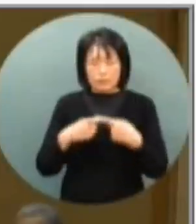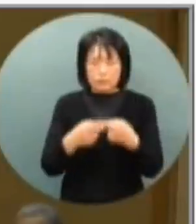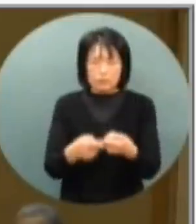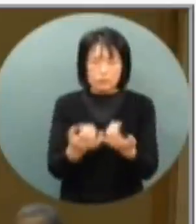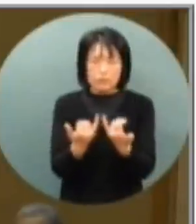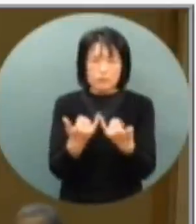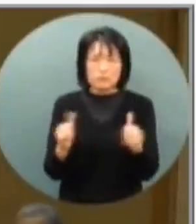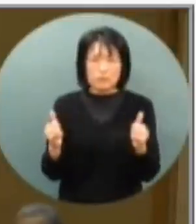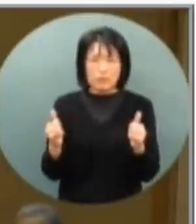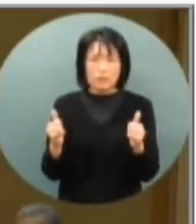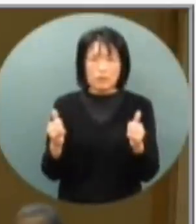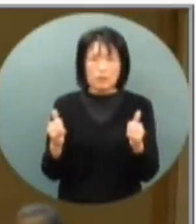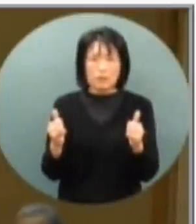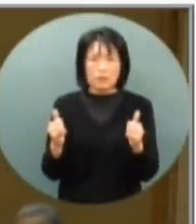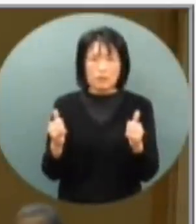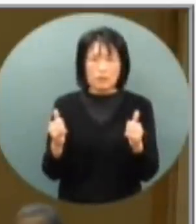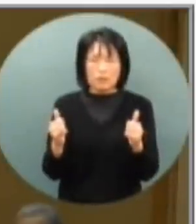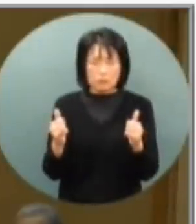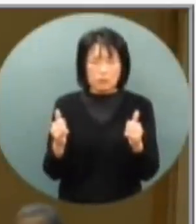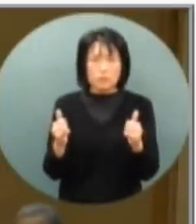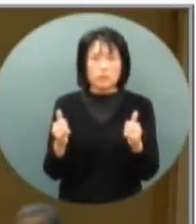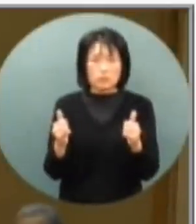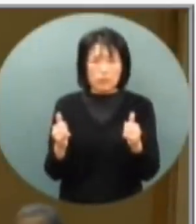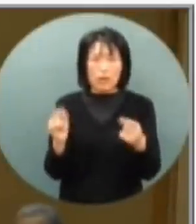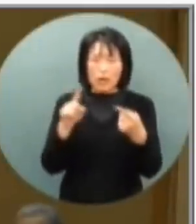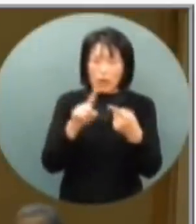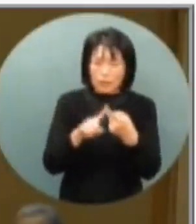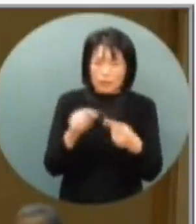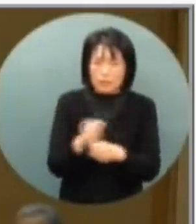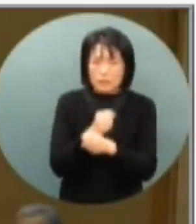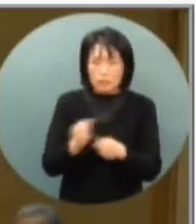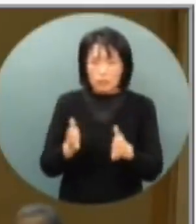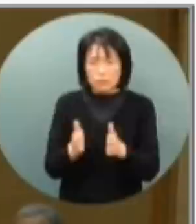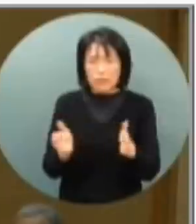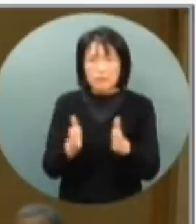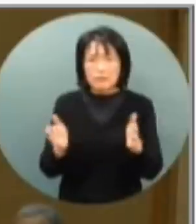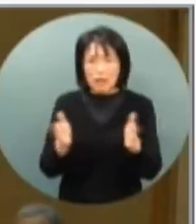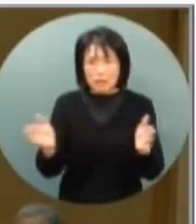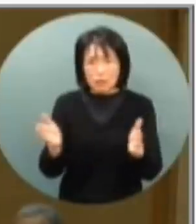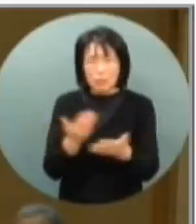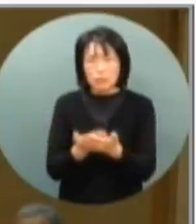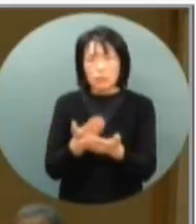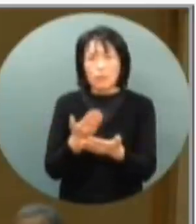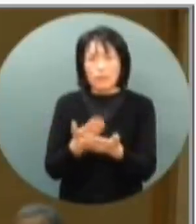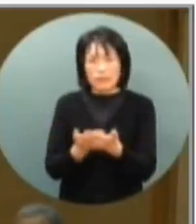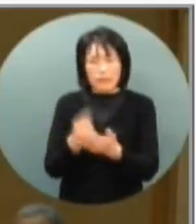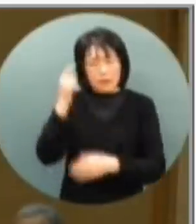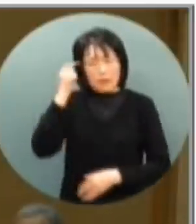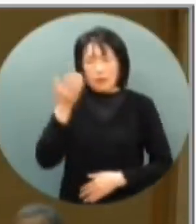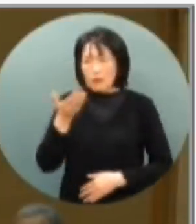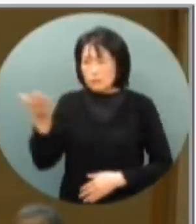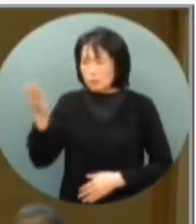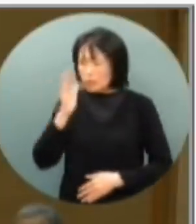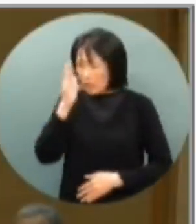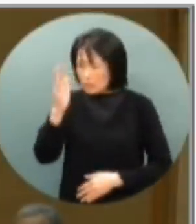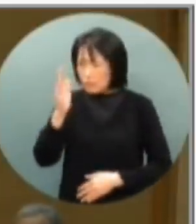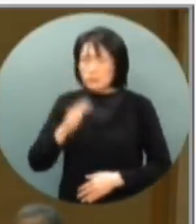の方に沿った事業展開を求めて、最後に感想をいただいて質問を終わります